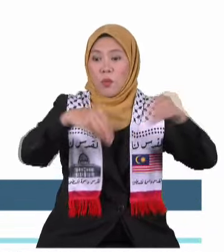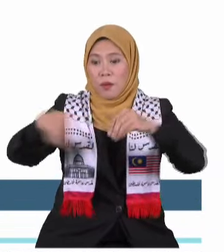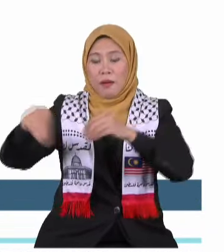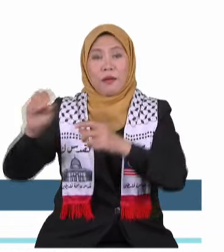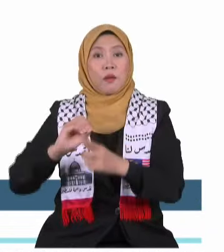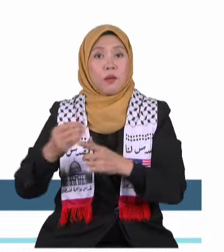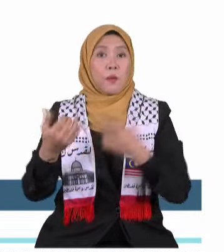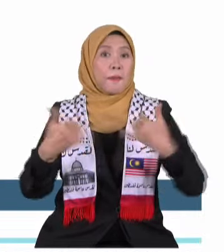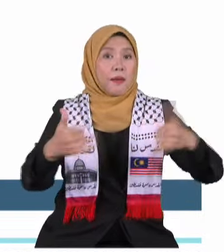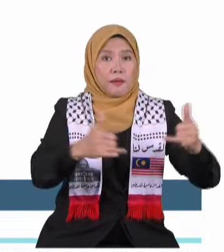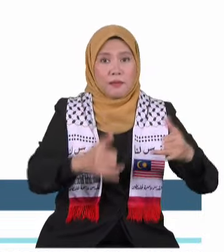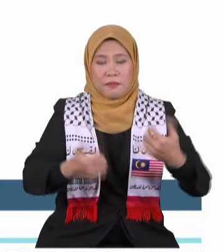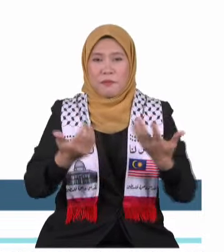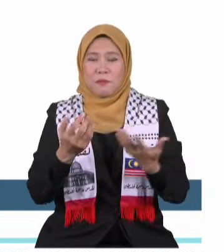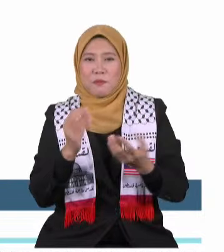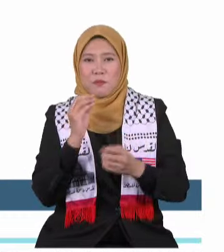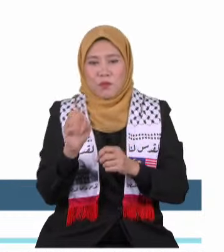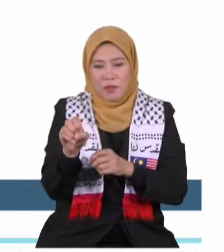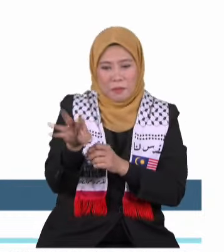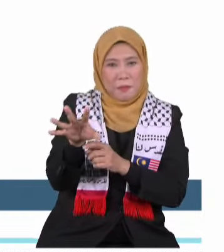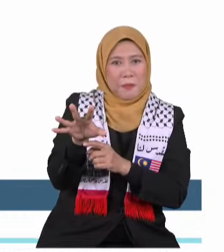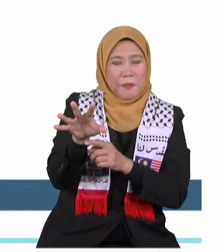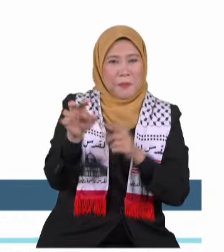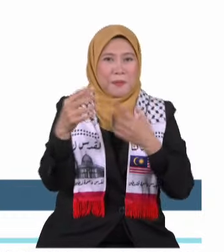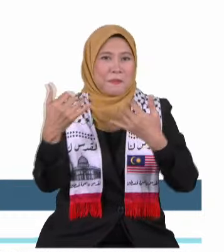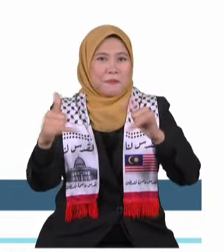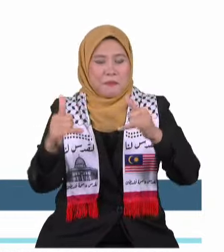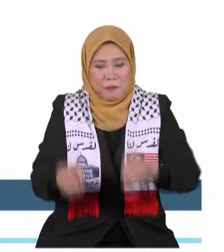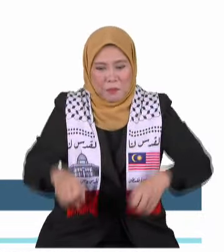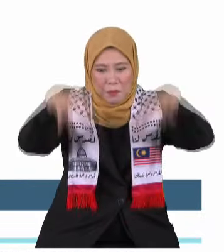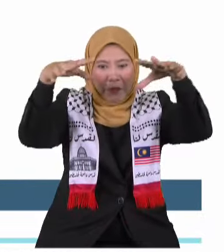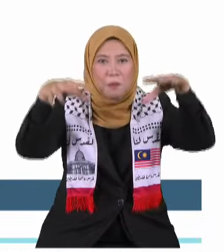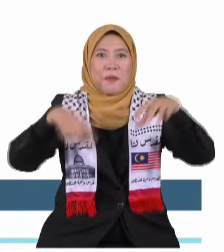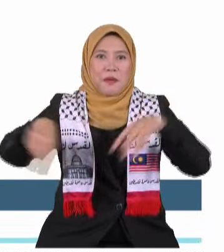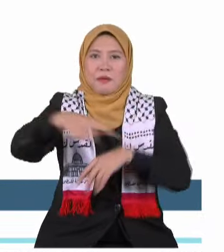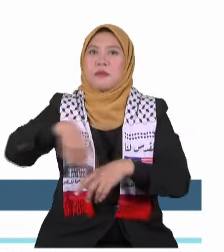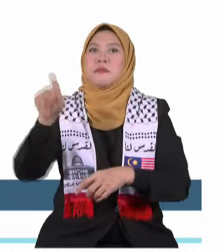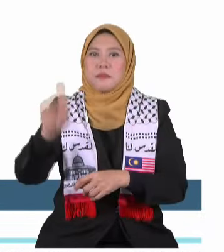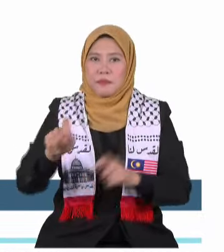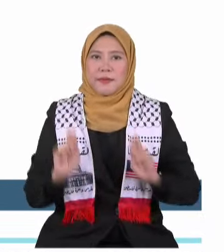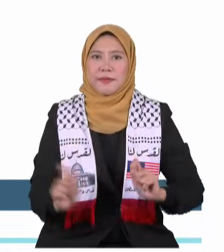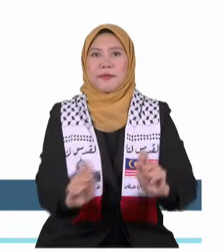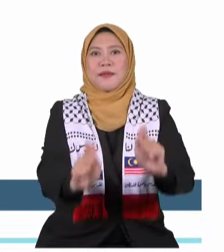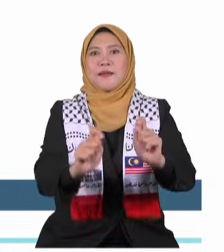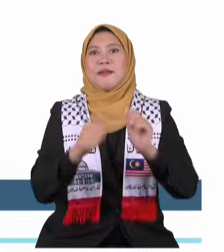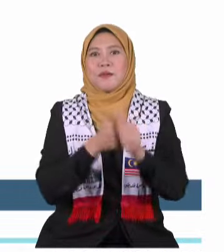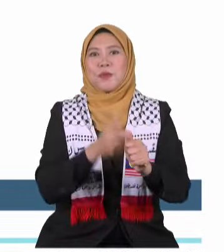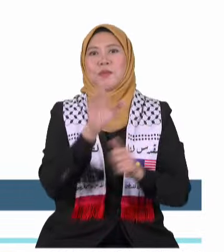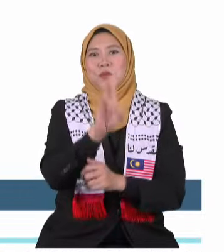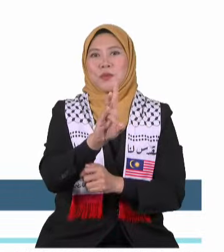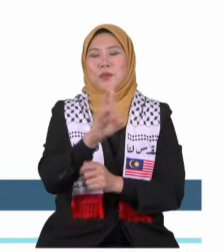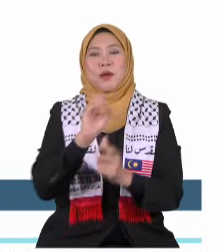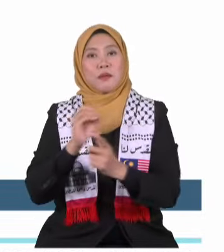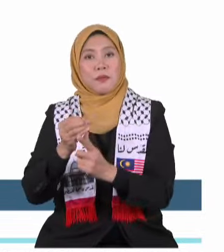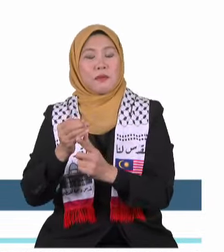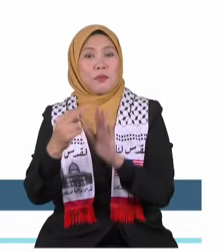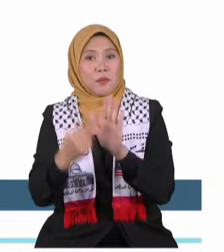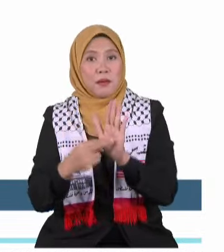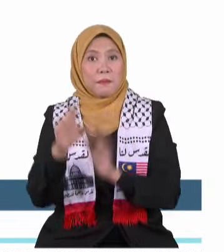bermain mercun atau bunga api selain daripada yang dibenarkan boleh dikenakan tindakan mengikut seksyen 7 dan seksyen